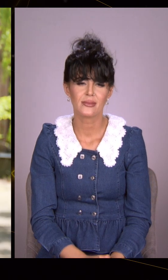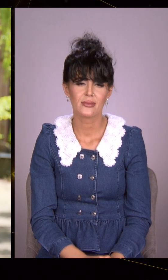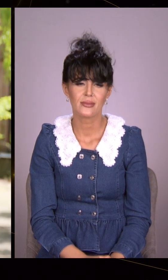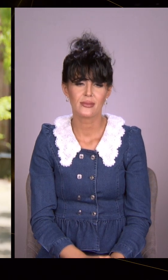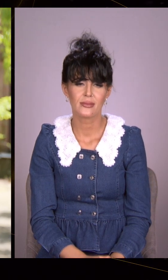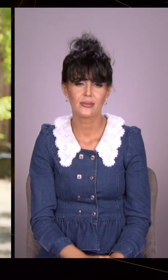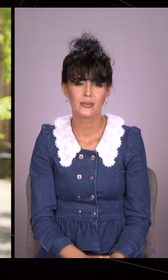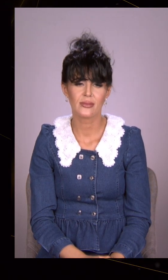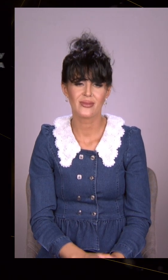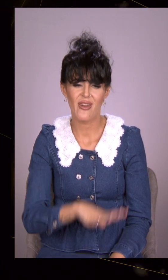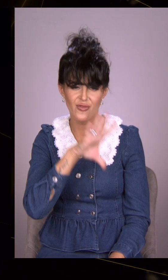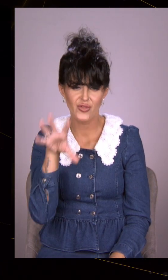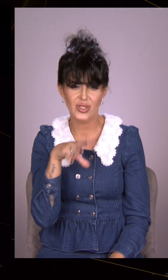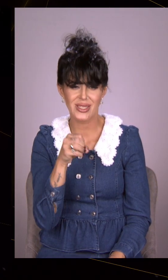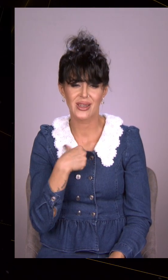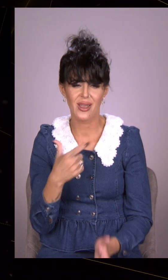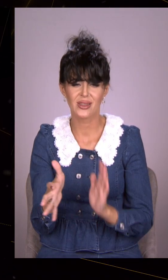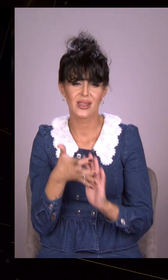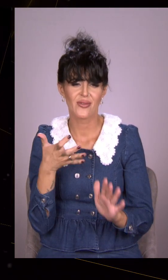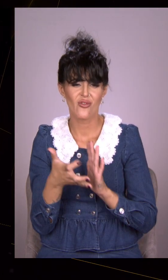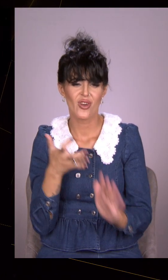Усіх їх не вистачає.